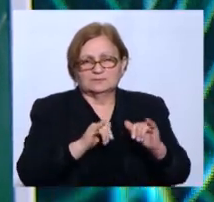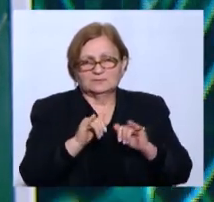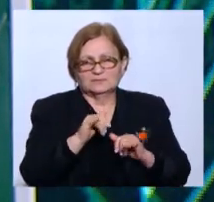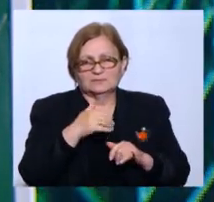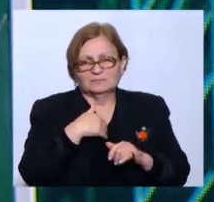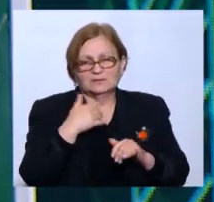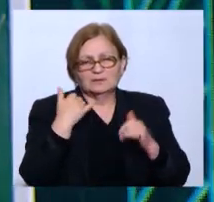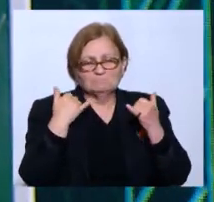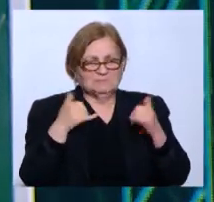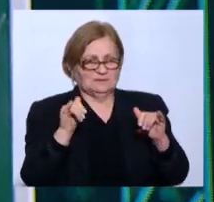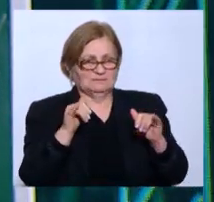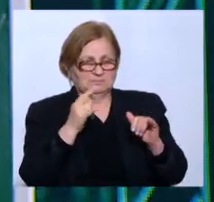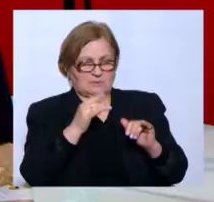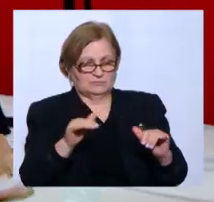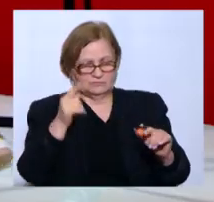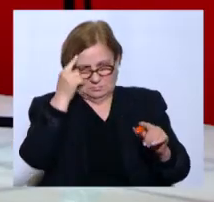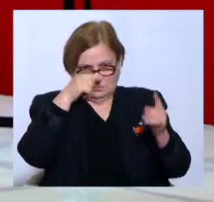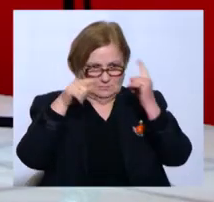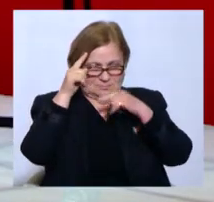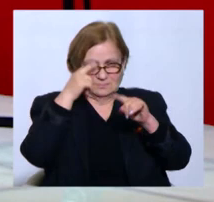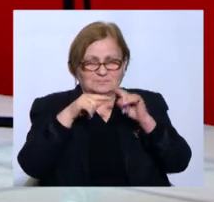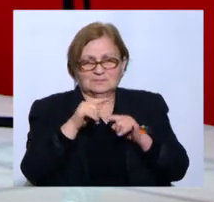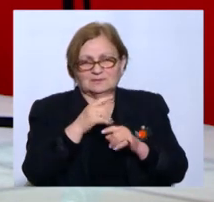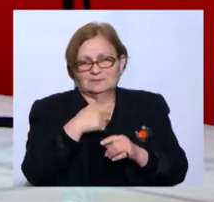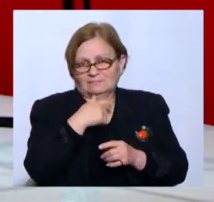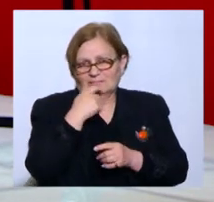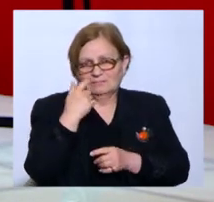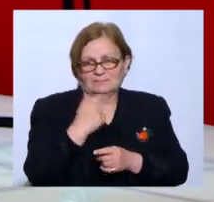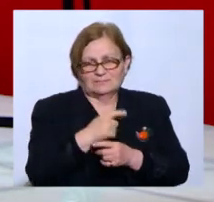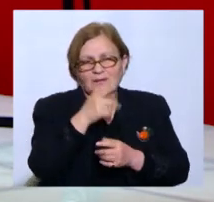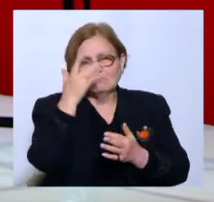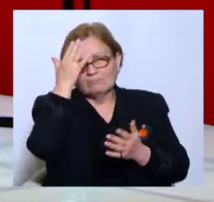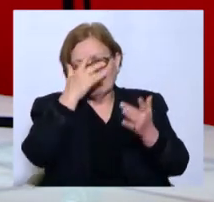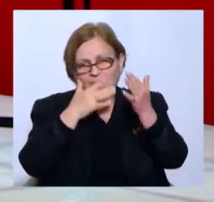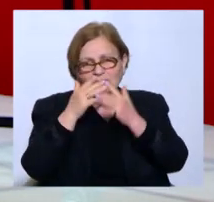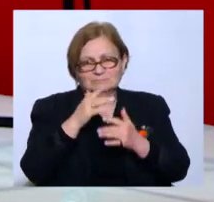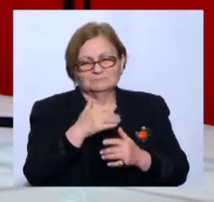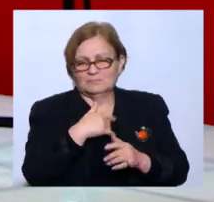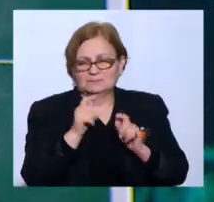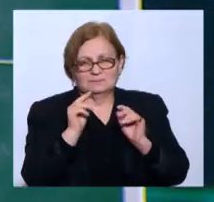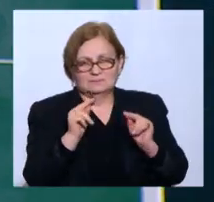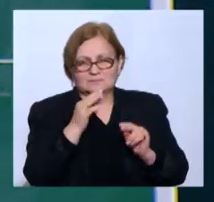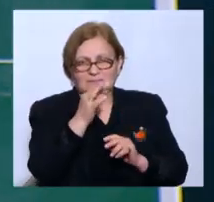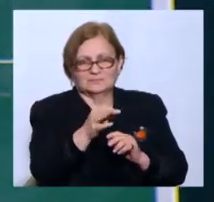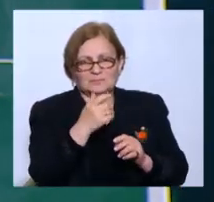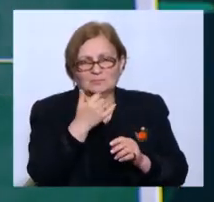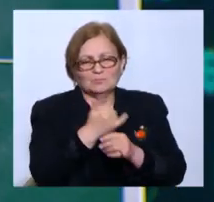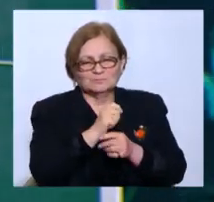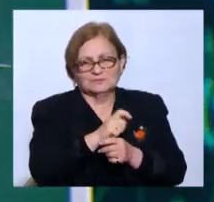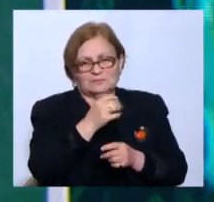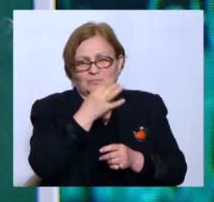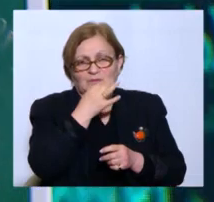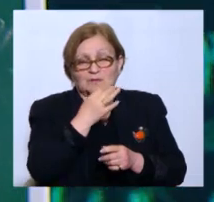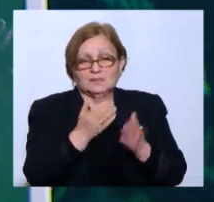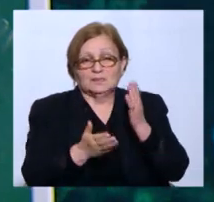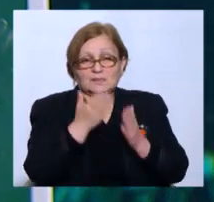აღფრთოვანებული ვარ ხოლმე, ესე იგი იმდენი იდეა მოგდით თავში, რომ გასაოცარი ფანტაზია გაქვთ ხოლმე გულწრფელად. მაგრამ მე ახლა ერთის შევამინდა მოგცეთ.